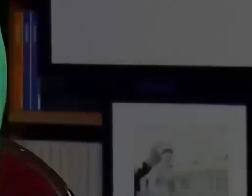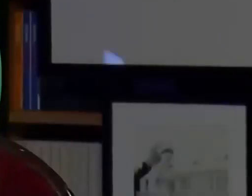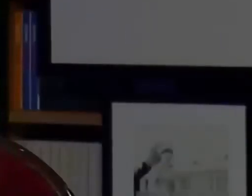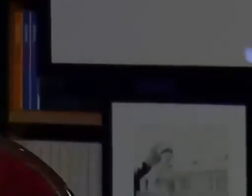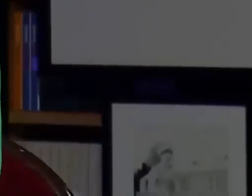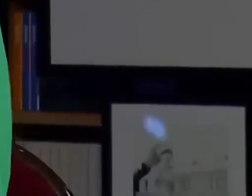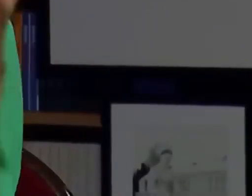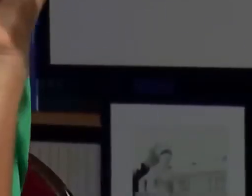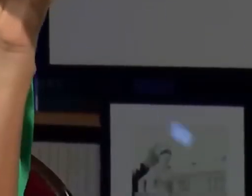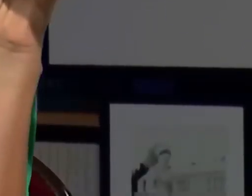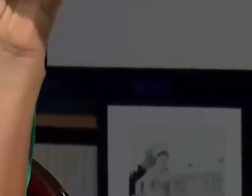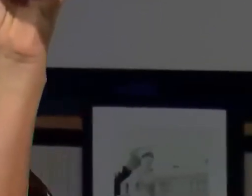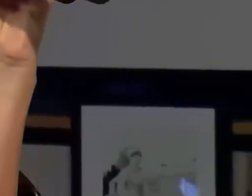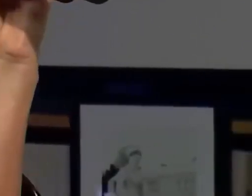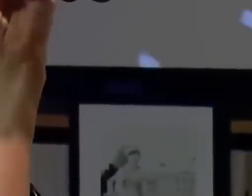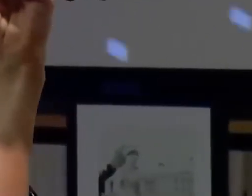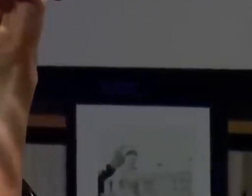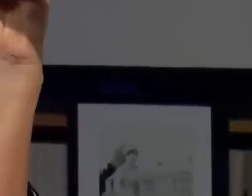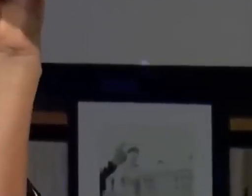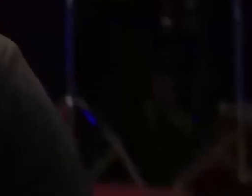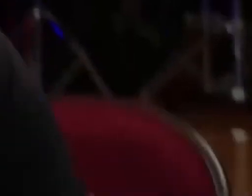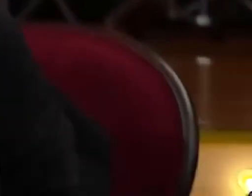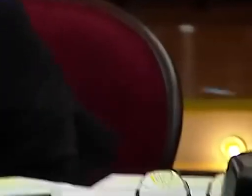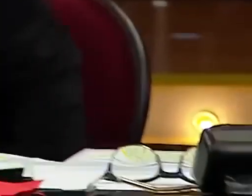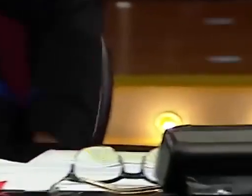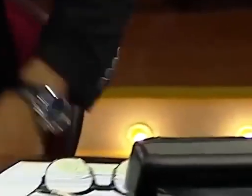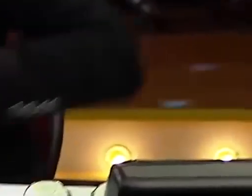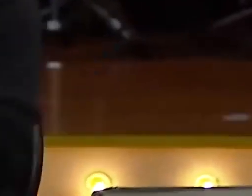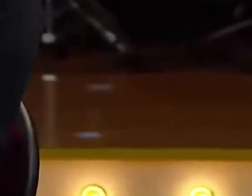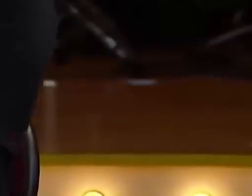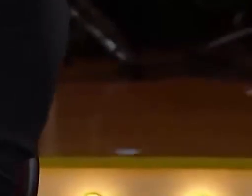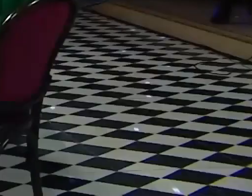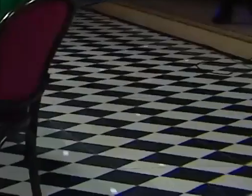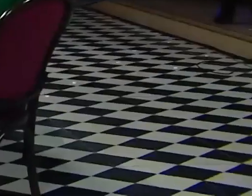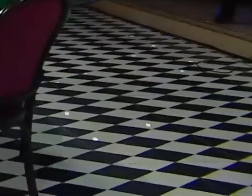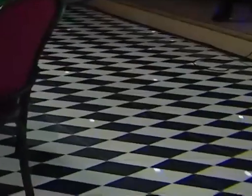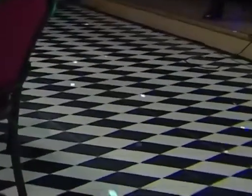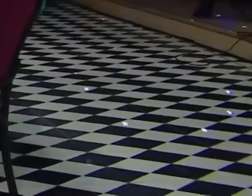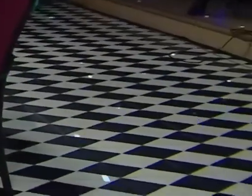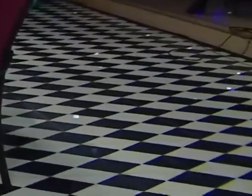make it take my heart and please don't break it, love. What's best for me and you?